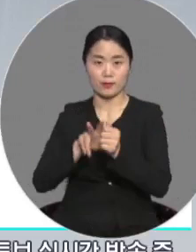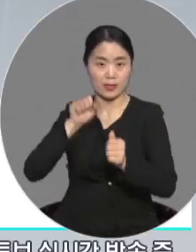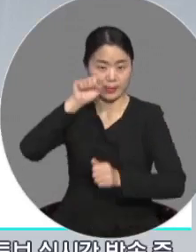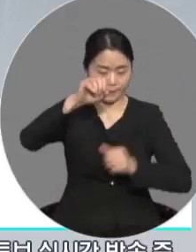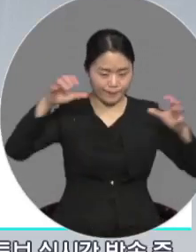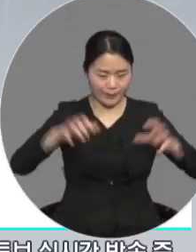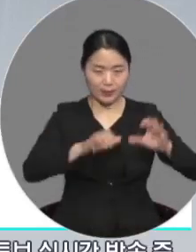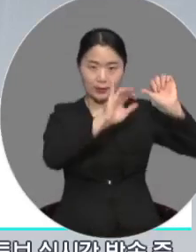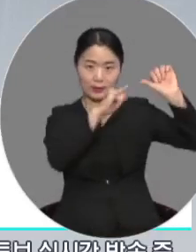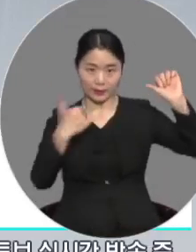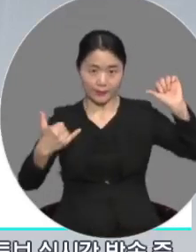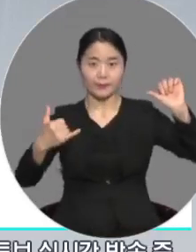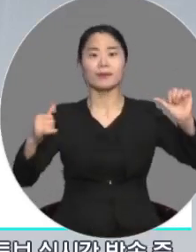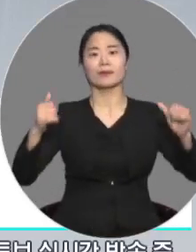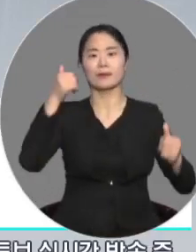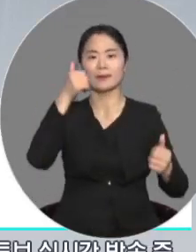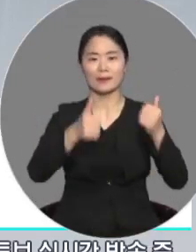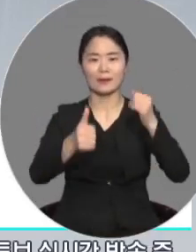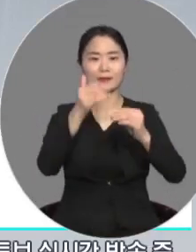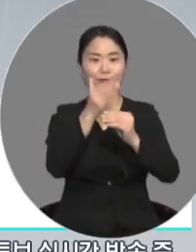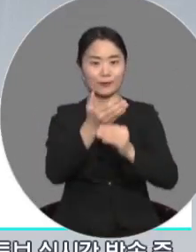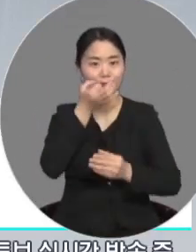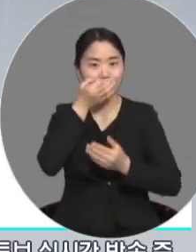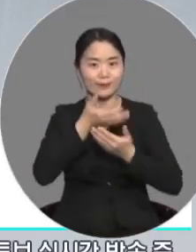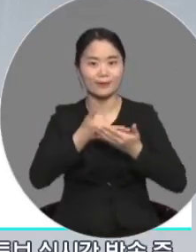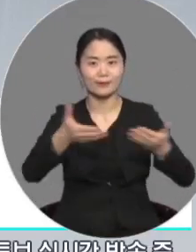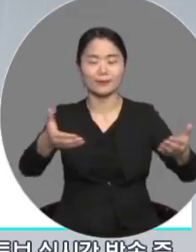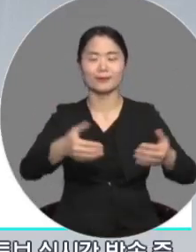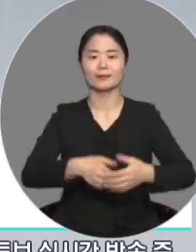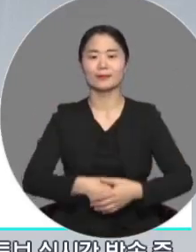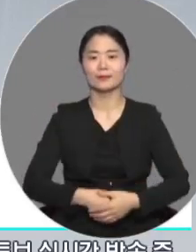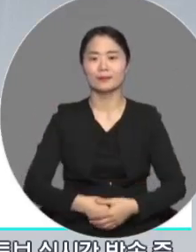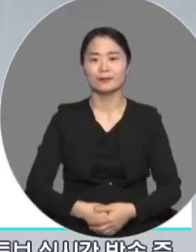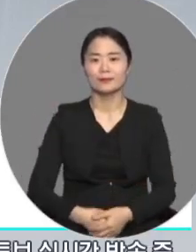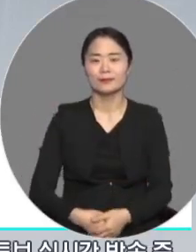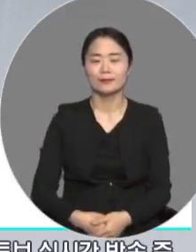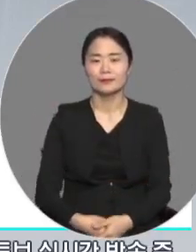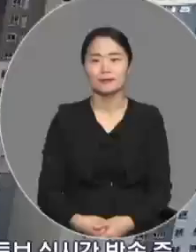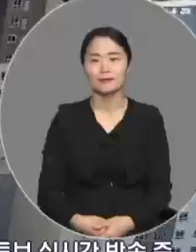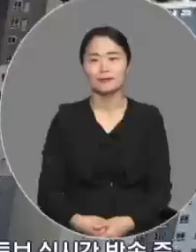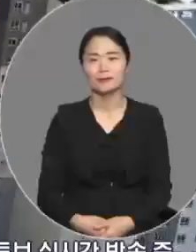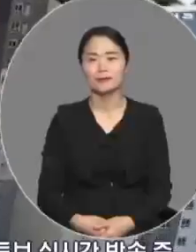5명이 치열하게 대결을 벌이고 있습니다. 신혜지 기자의 보도입니다.